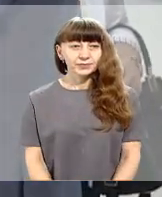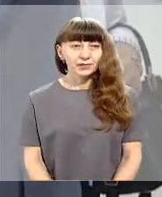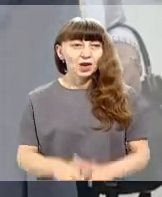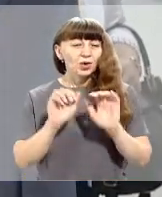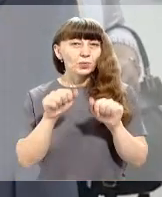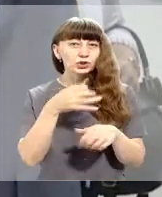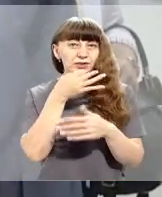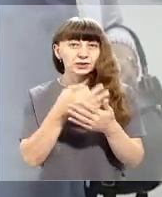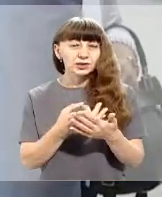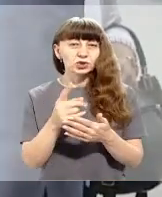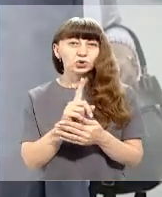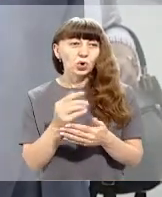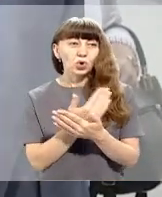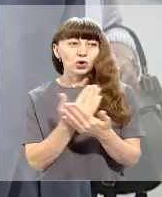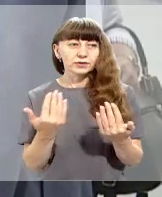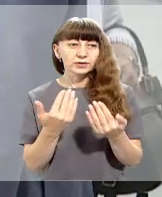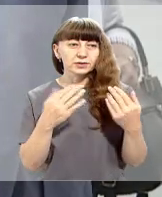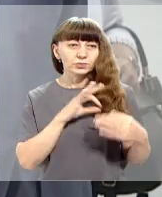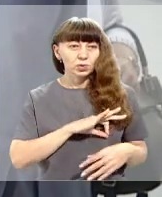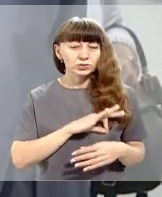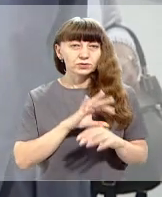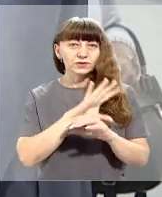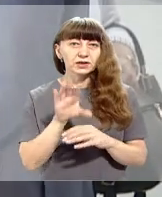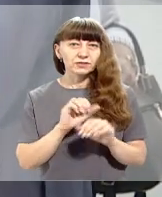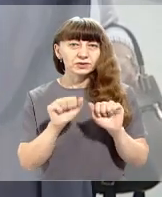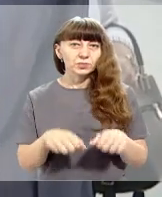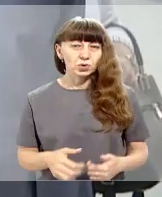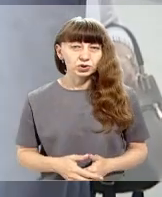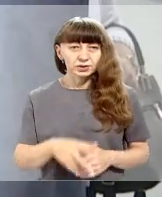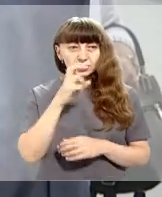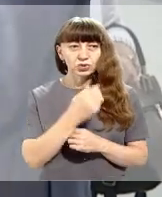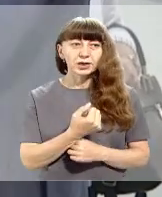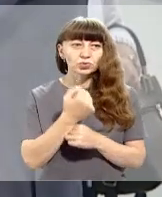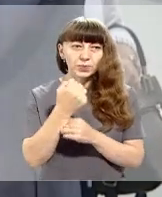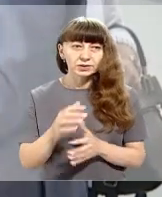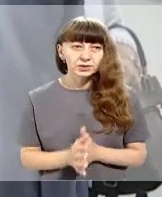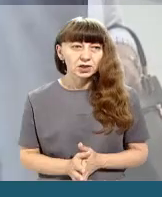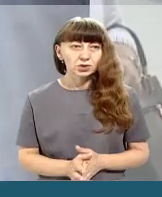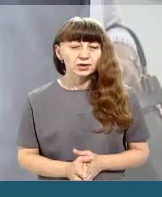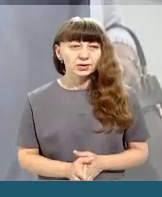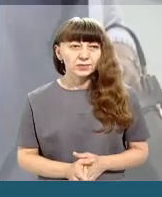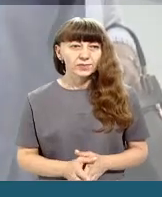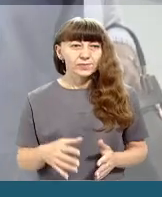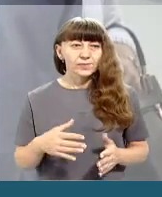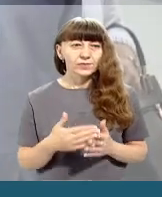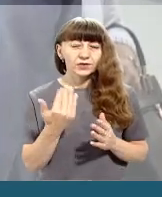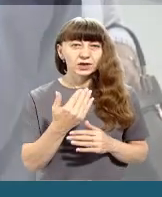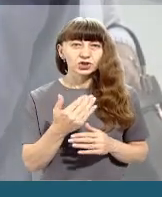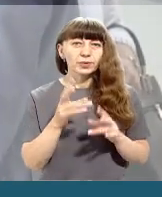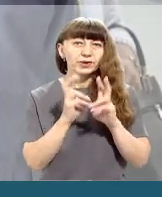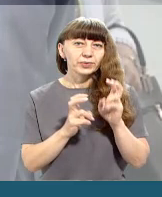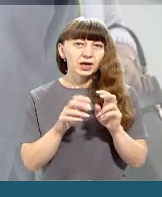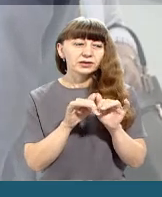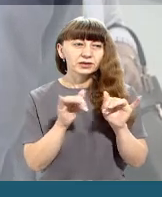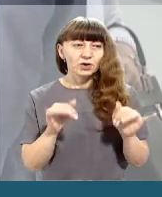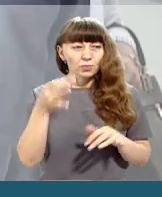Сіз мемлекеттік қолдаудың барлық мүмкіндігін пайдаланып отырсыз деуге болады. Қазіргі таңда кәсібіңіз дөңгеленіп, алға басып келеді. Сіздің